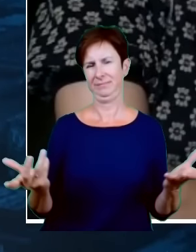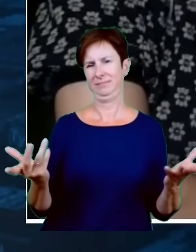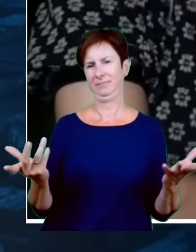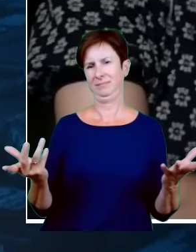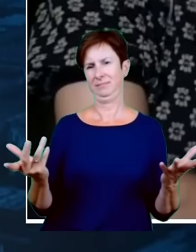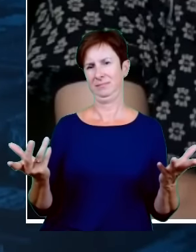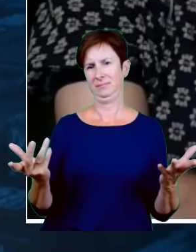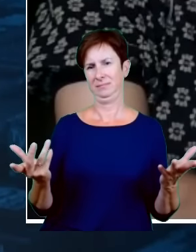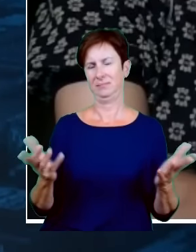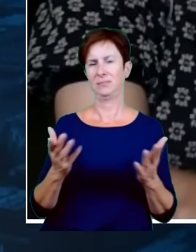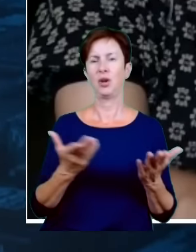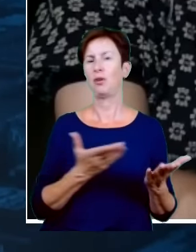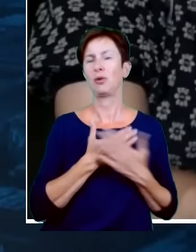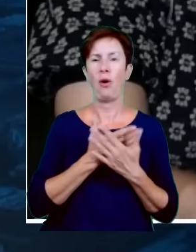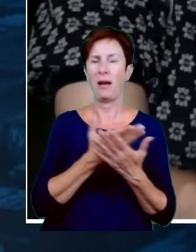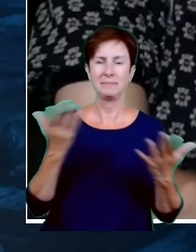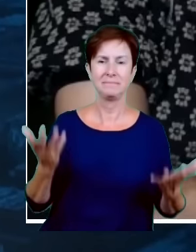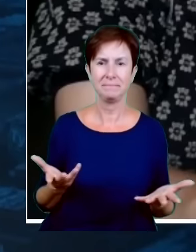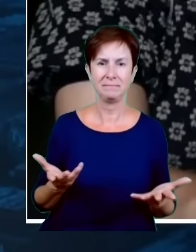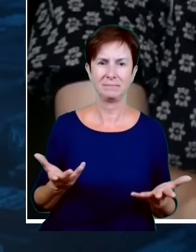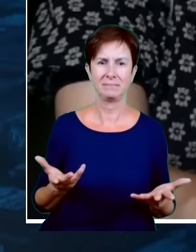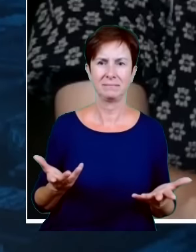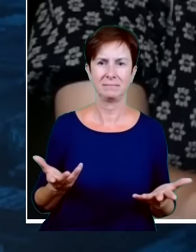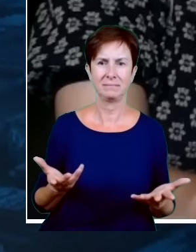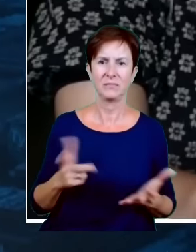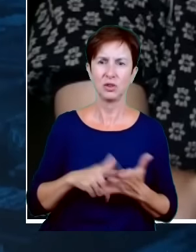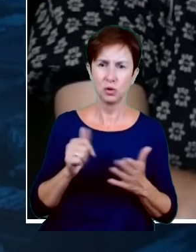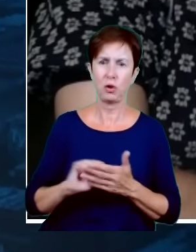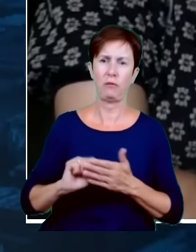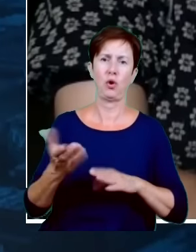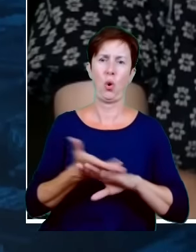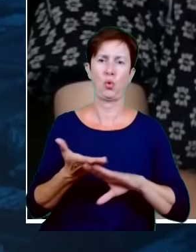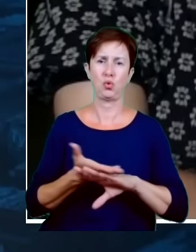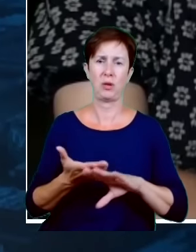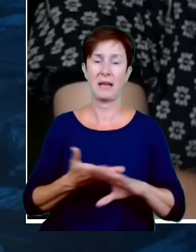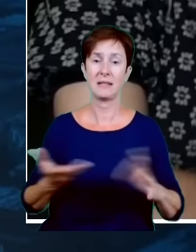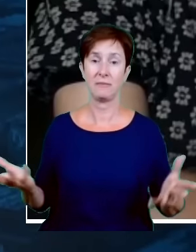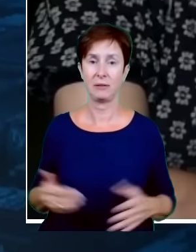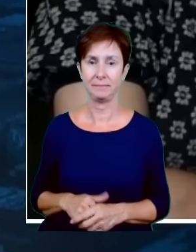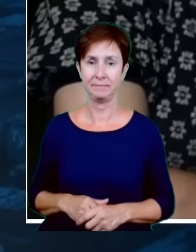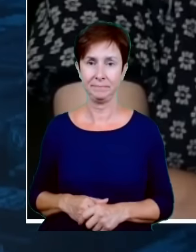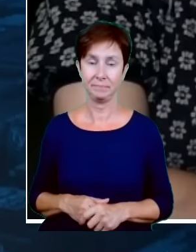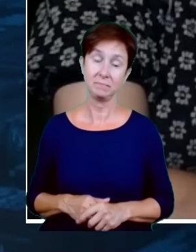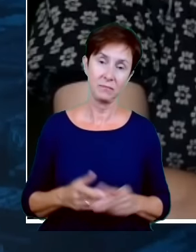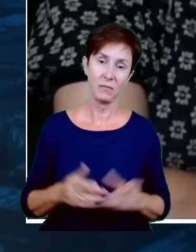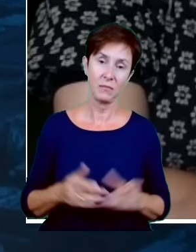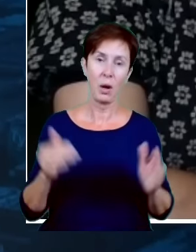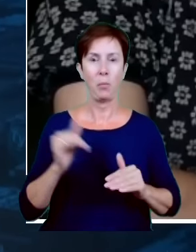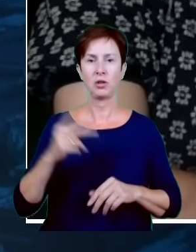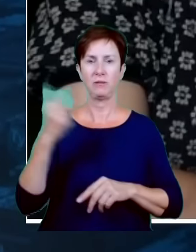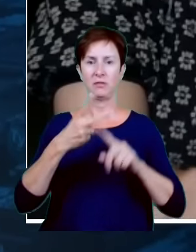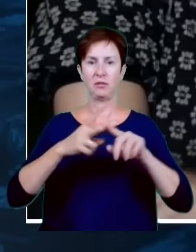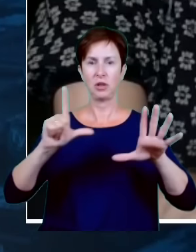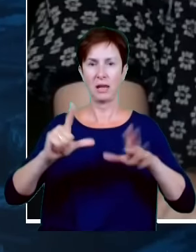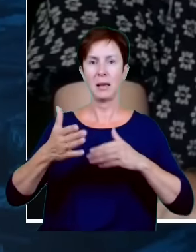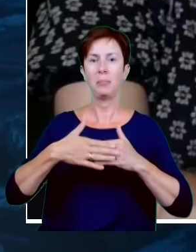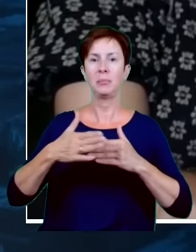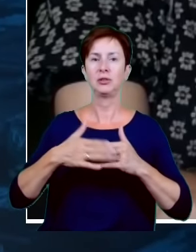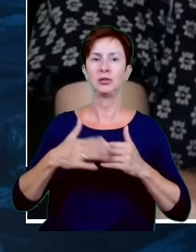seniorzy No po prostu po raz kolejny zostaliście oszukani czyli może będzie w 27 przed wyborami w trakcie kampanii